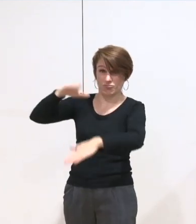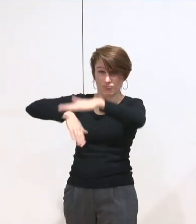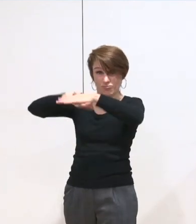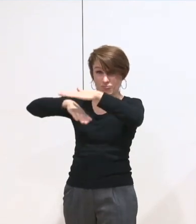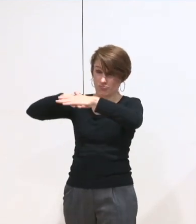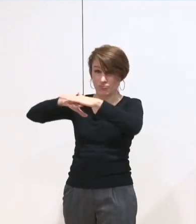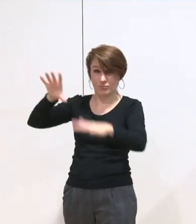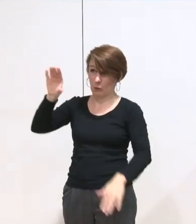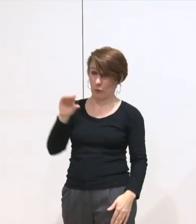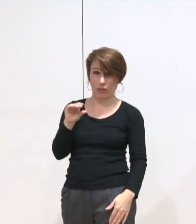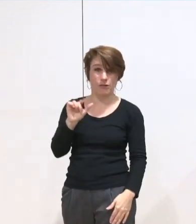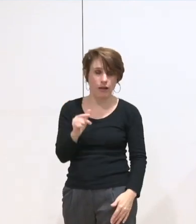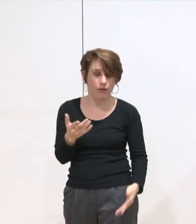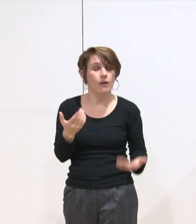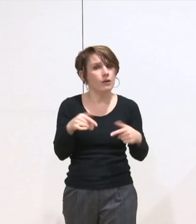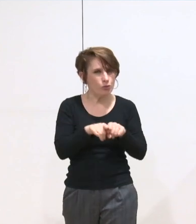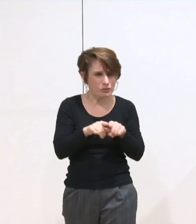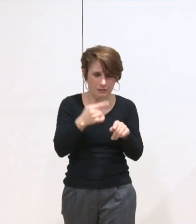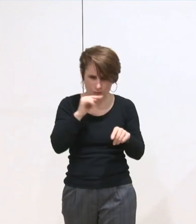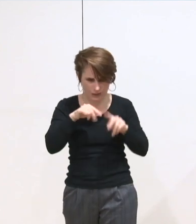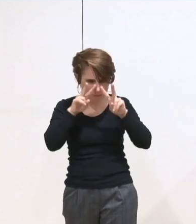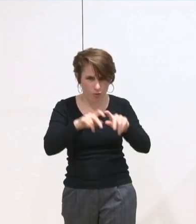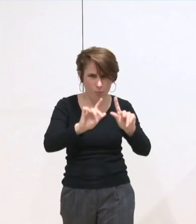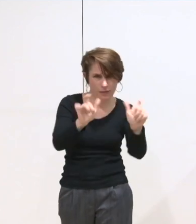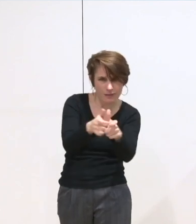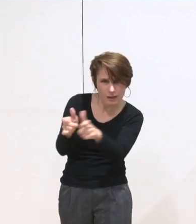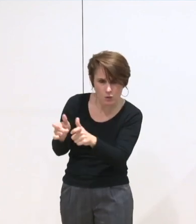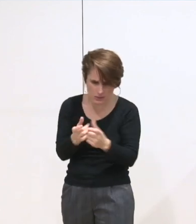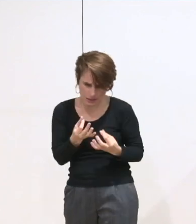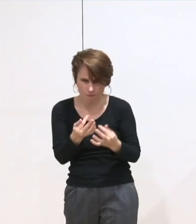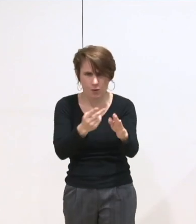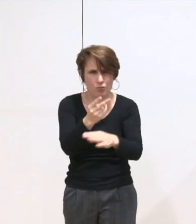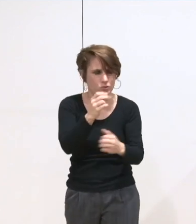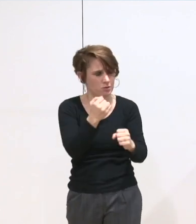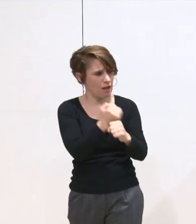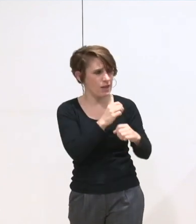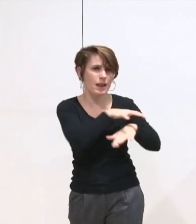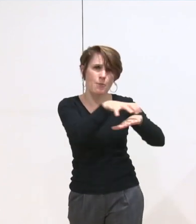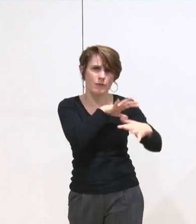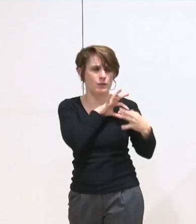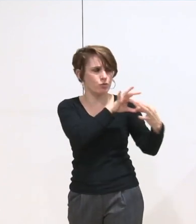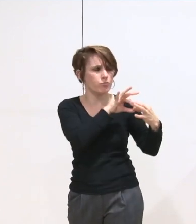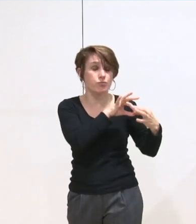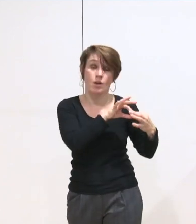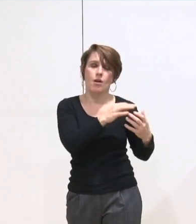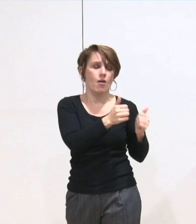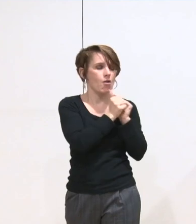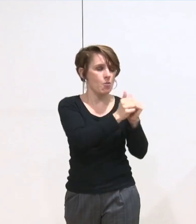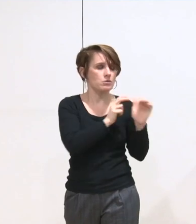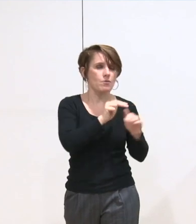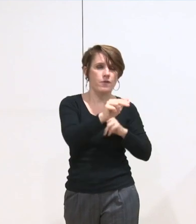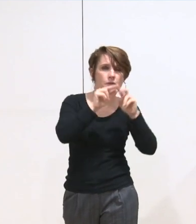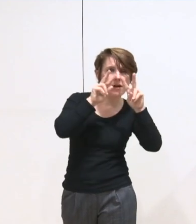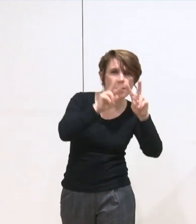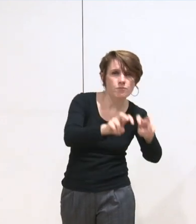à affiner également les diagnostics. En lien avec la préfecture, nous allons procéder à une enquête de victimation à